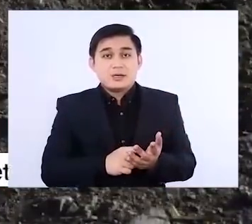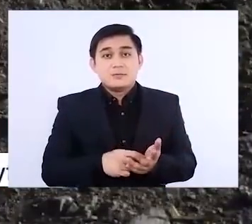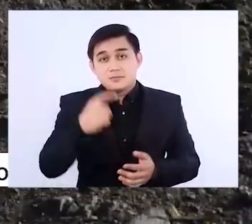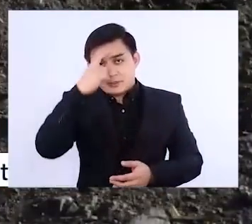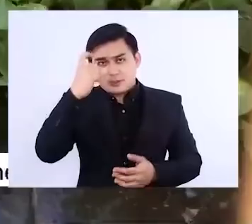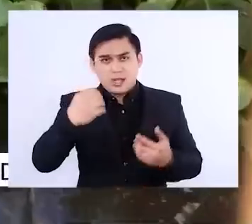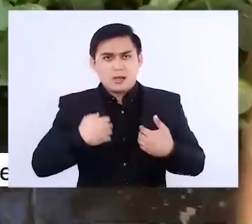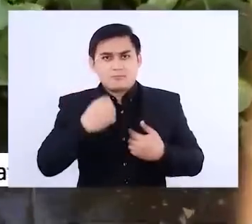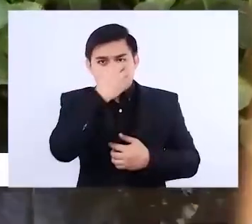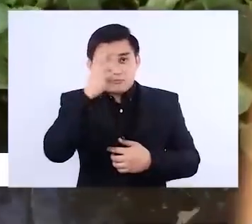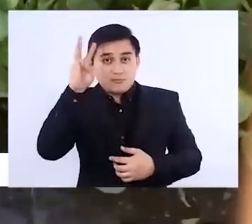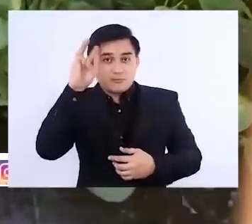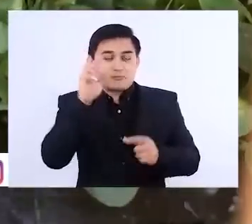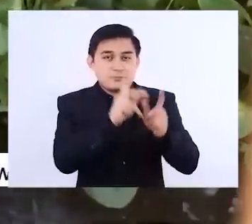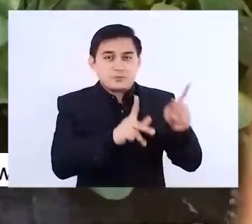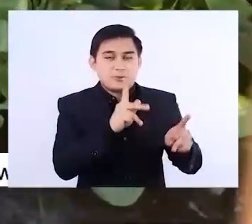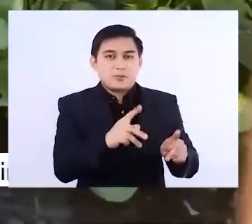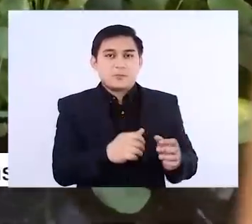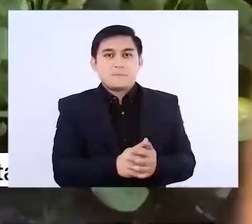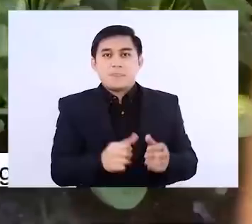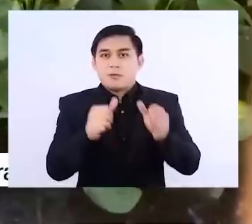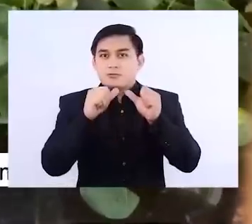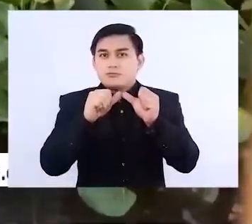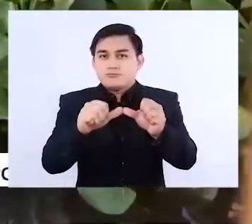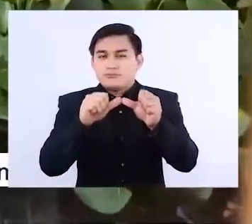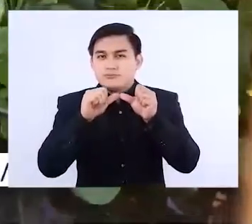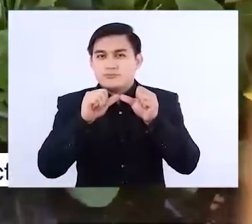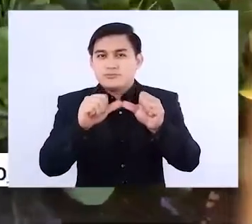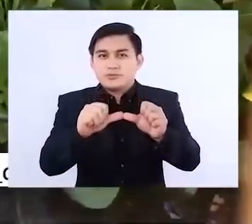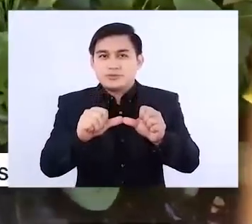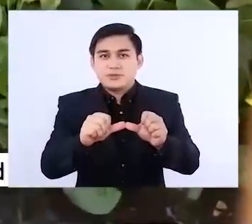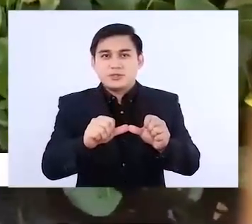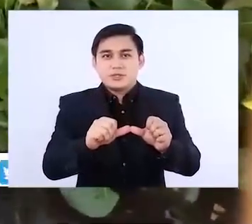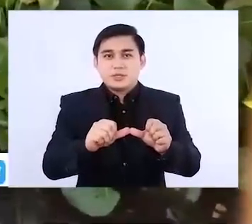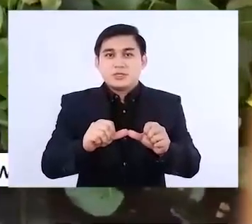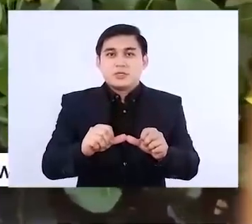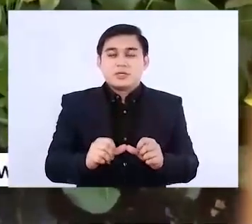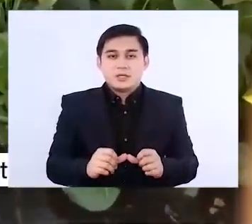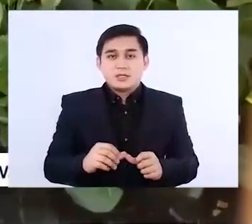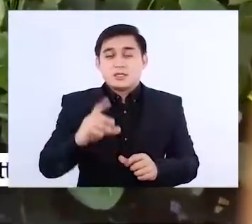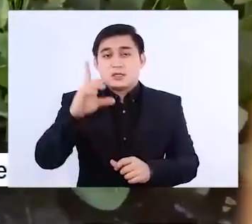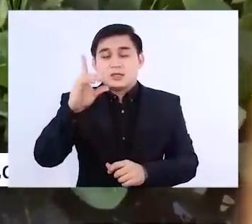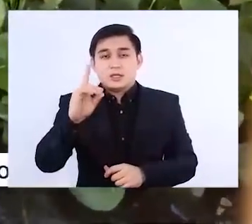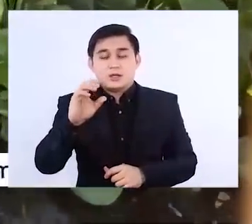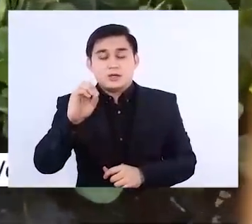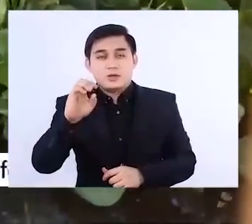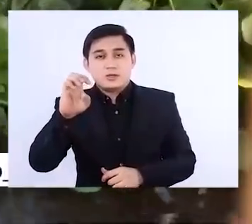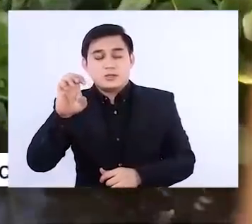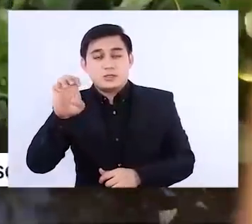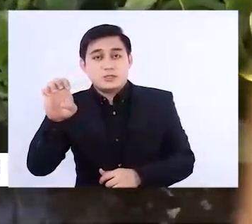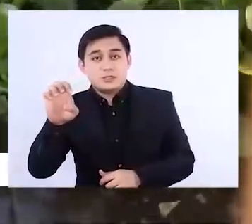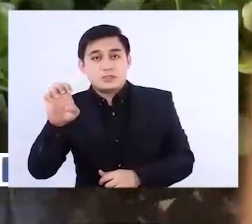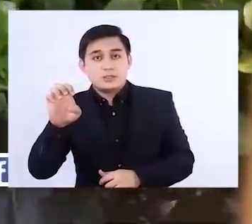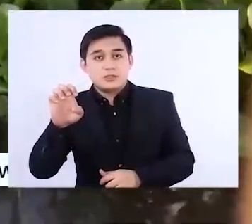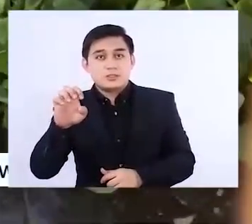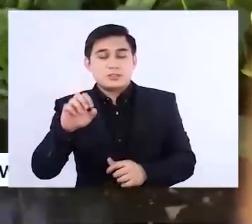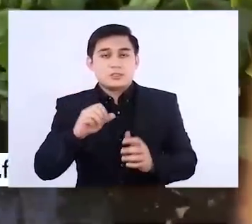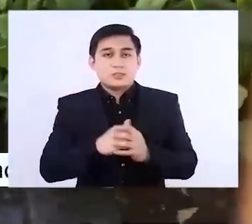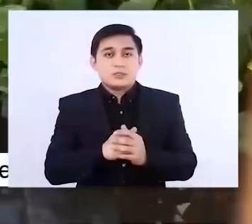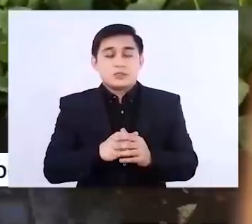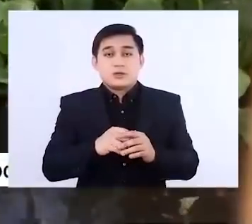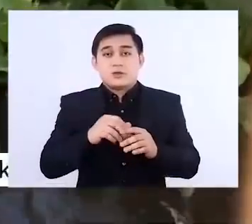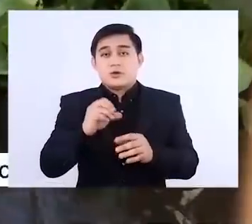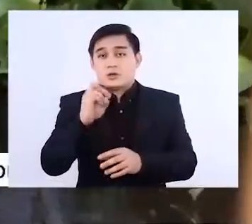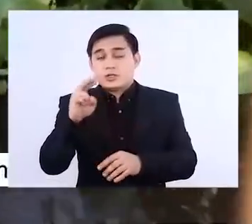ang mga tao. Patuloy namang isinusulong ng Department of Environment and Natural Resources Office,